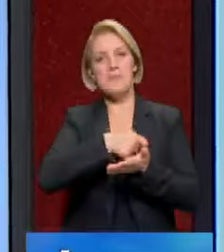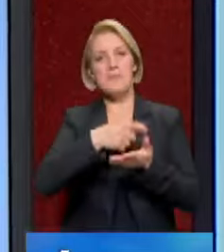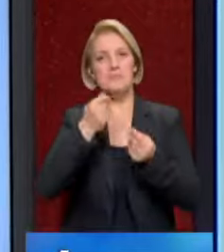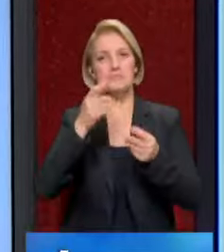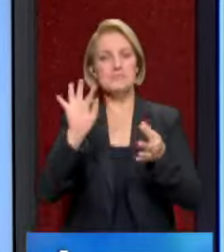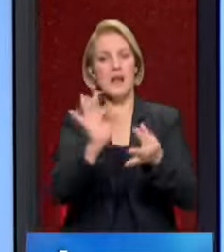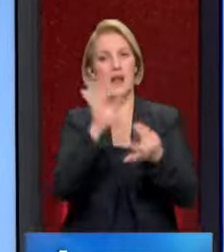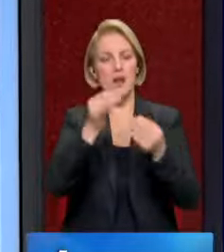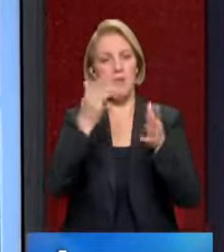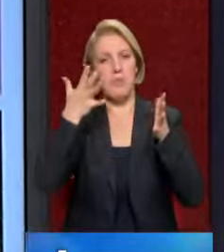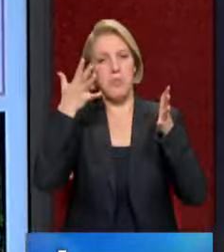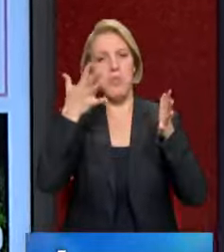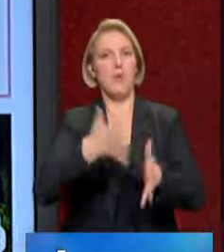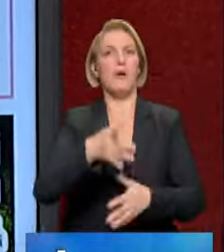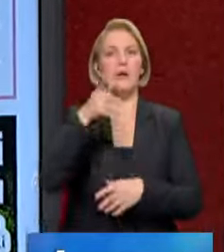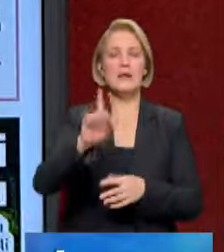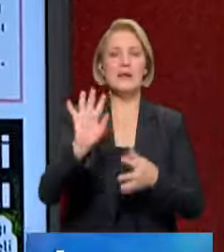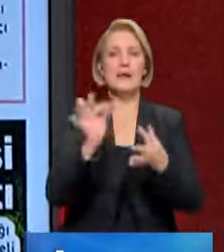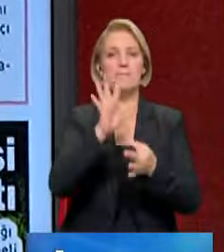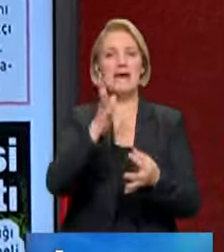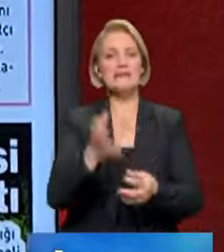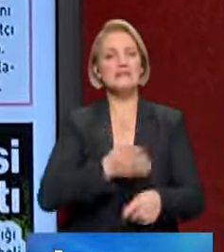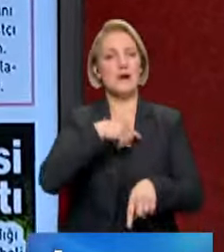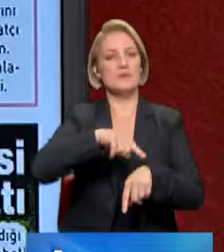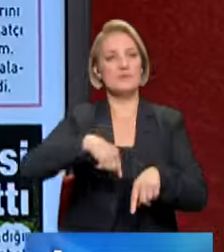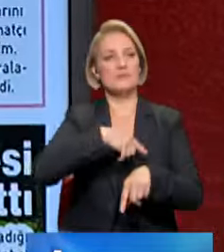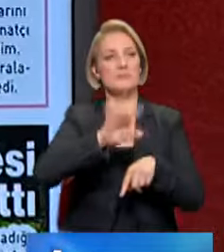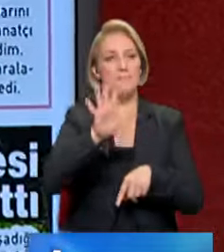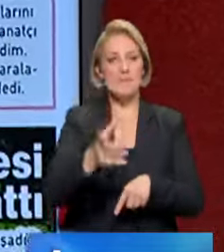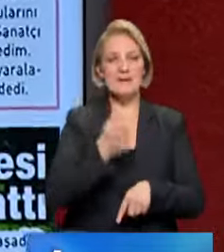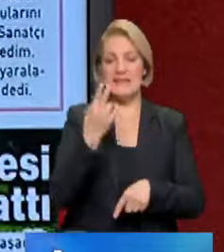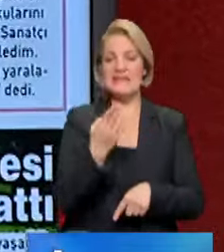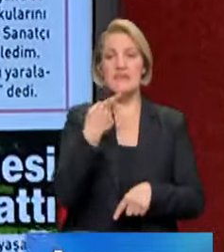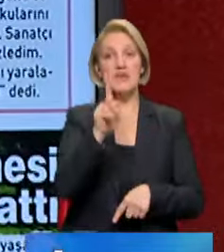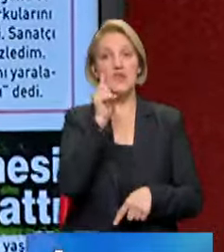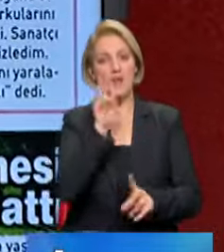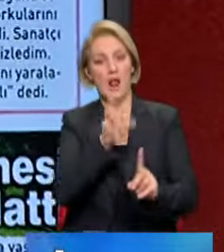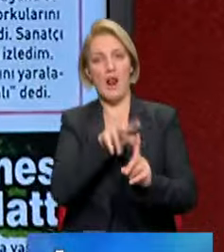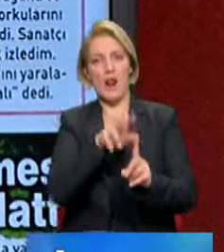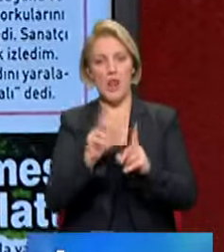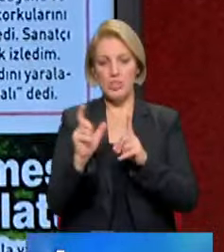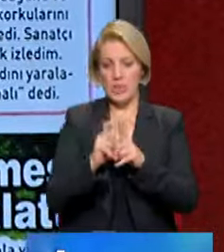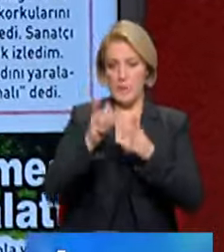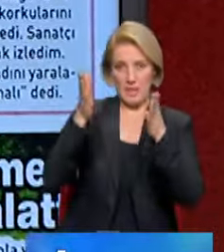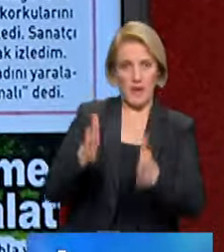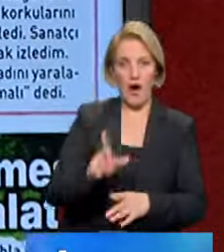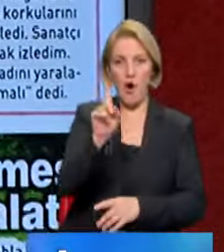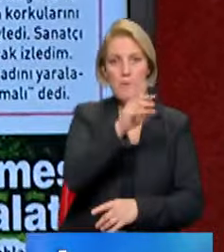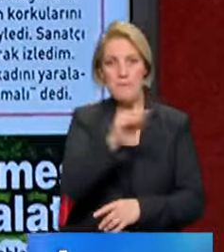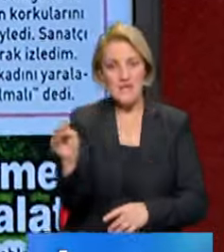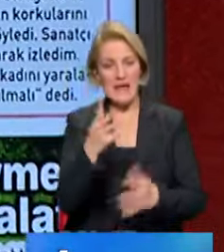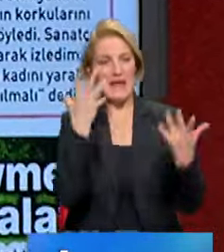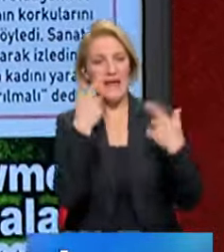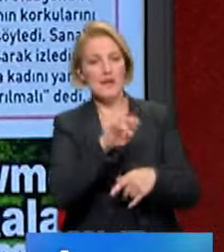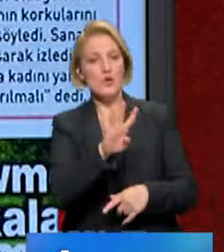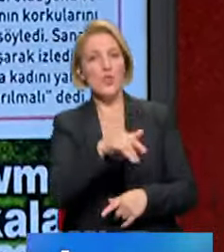Van'daki düğünde takı töreni 5 saat sürdü. 7 bin kişinin katıldığı düğünde damada 10 milyon lira, geline